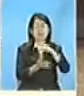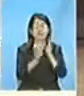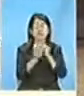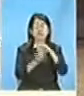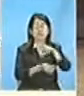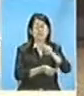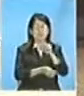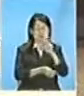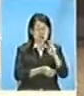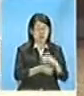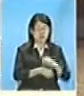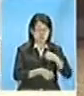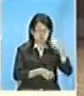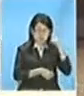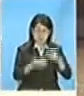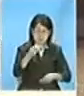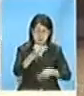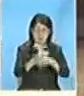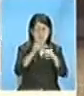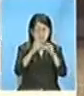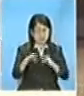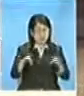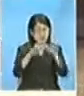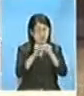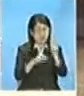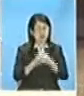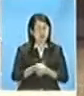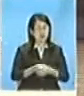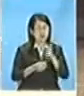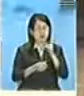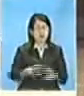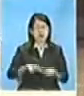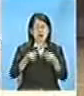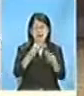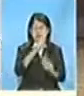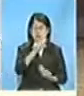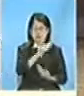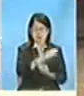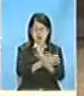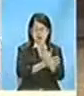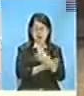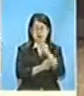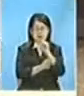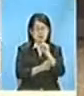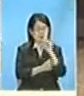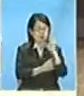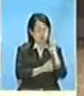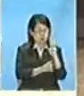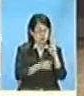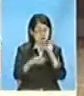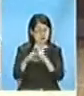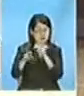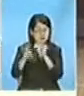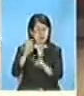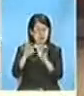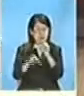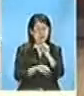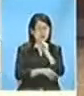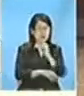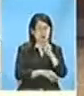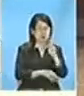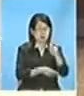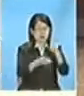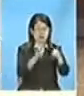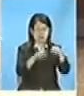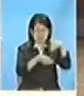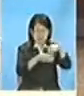น้าที่สำคัญอีกประการหนึ่งก็คือการเปิดโอกาสให้สมาชิกวุฒิสภาทั้งสรรหาและเลือกตั้งได้มีโอกา